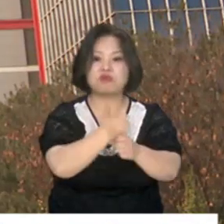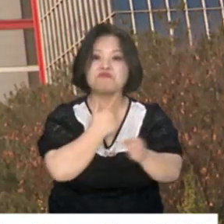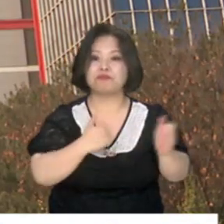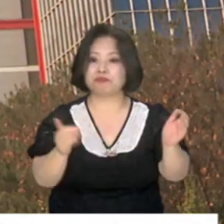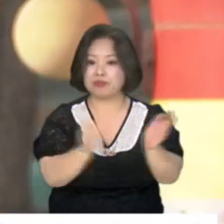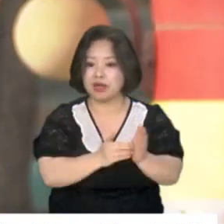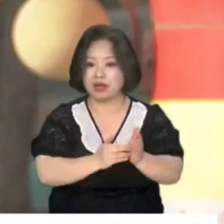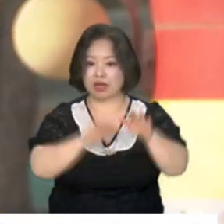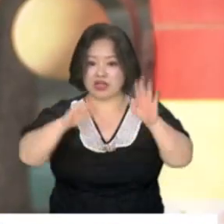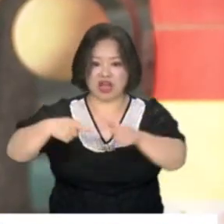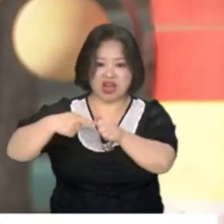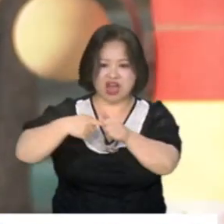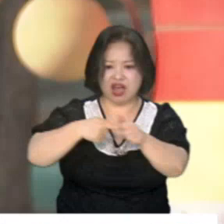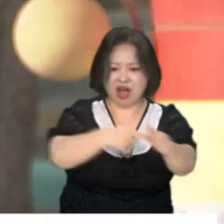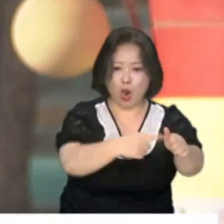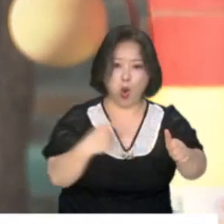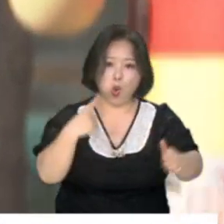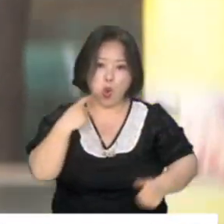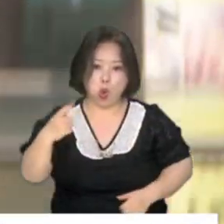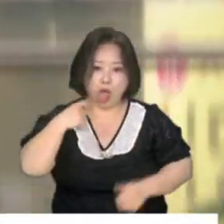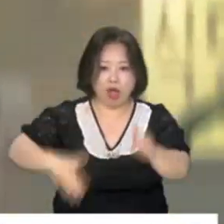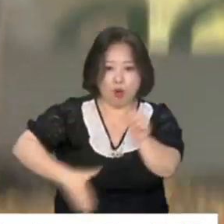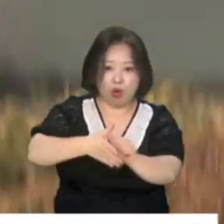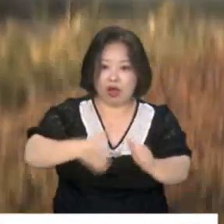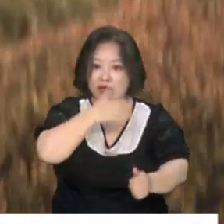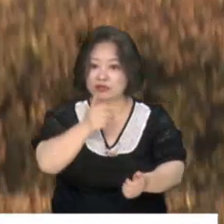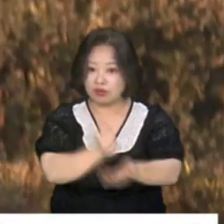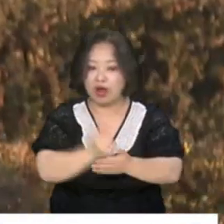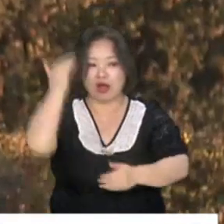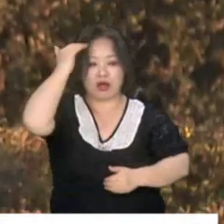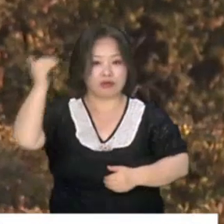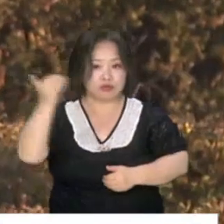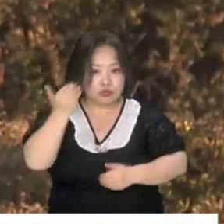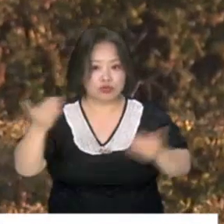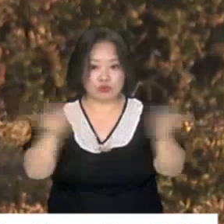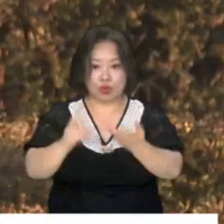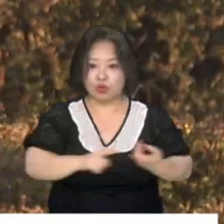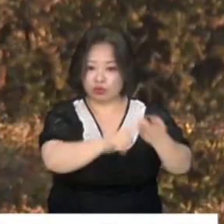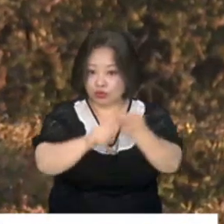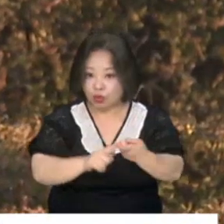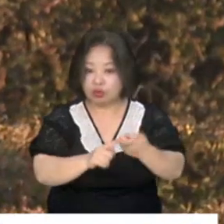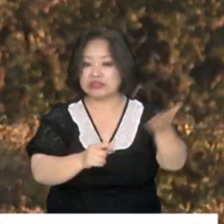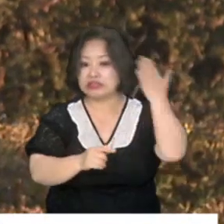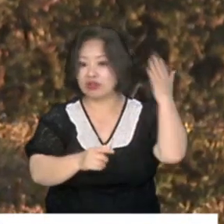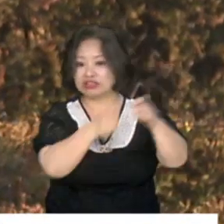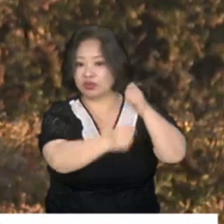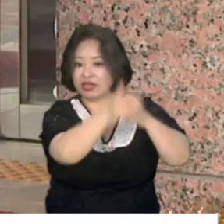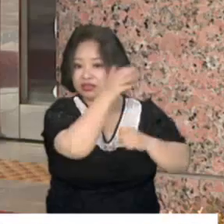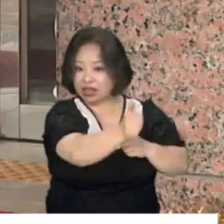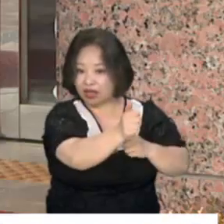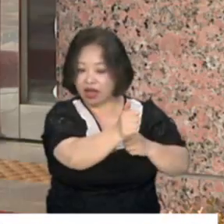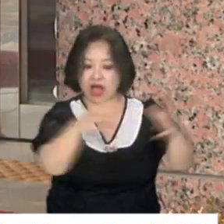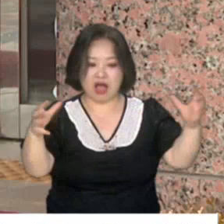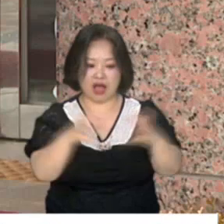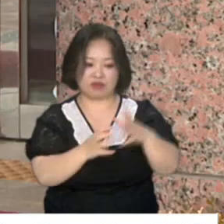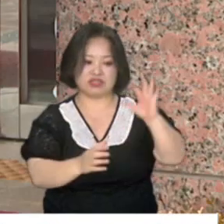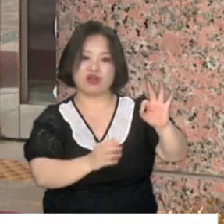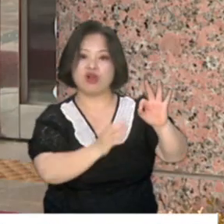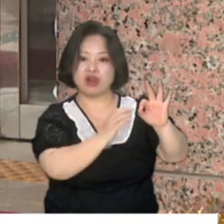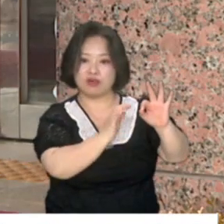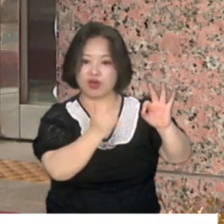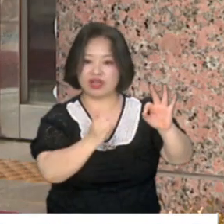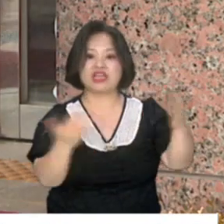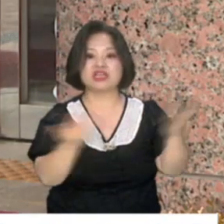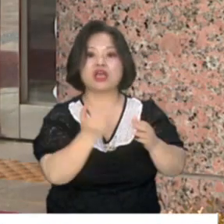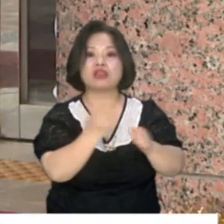오늘 강요와 공동 공갈 등의 혐의를 받는 한국노총 전 지배장 a씨 등 노조간부 10여명이 일했던 사무실